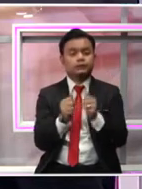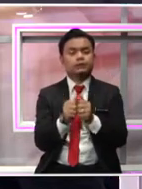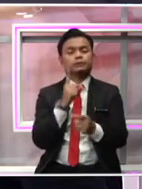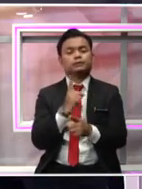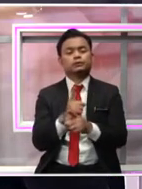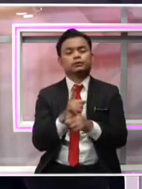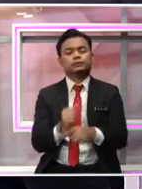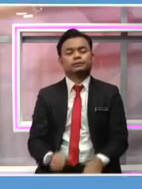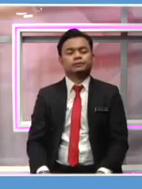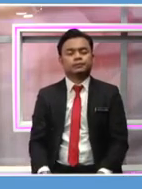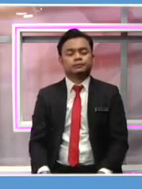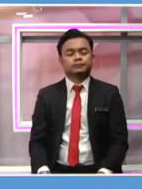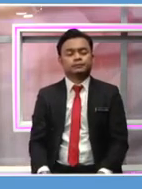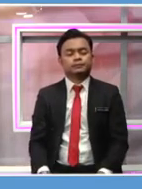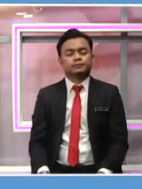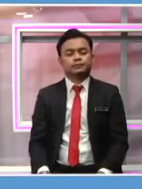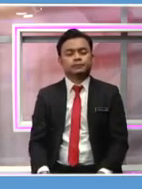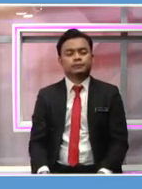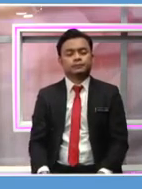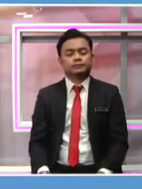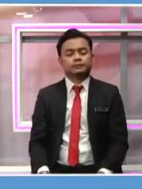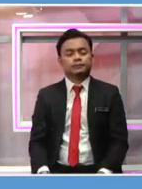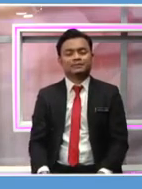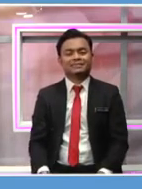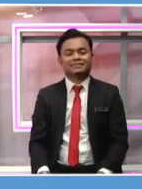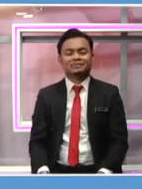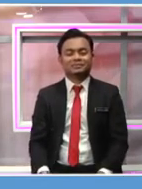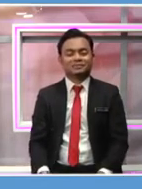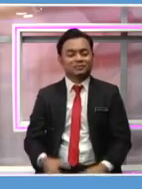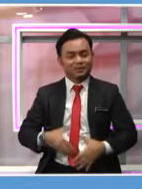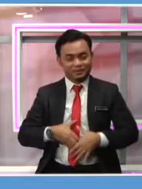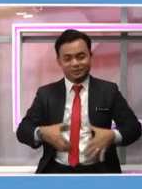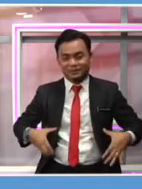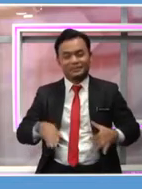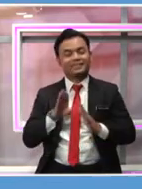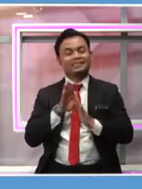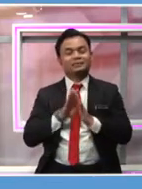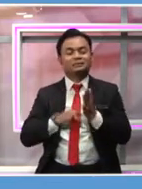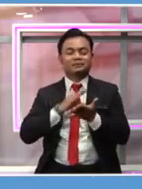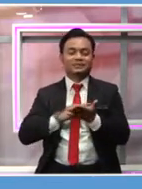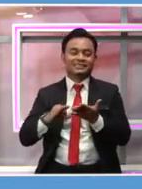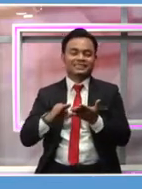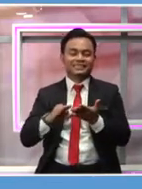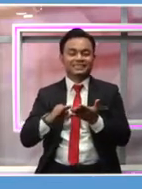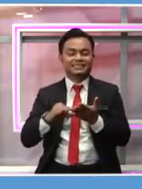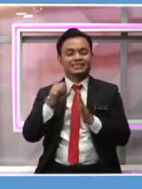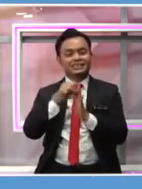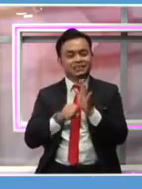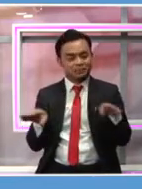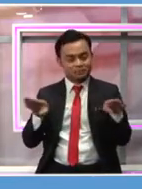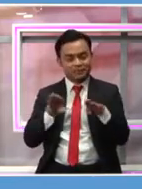yaitu murut everwhite Aceh bersila perut berperanan khusus sebagai